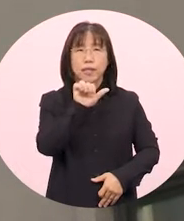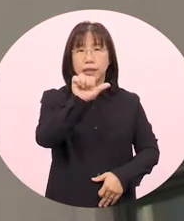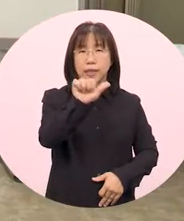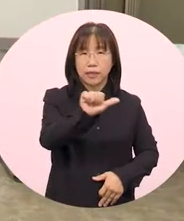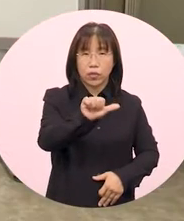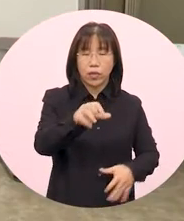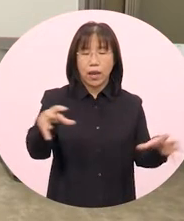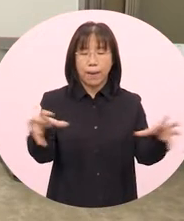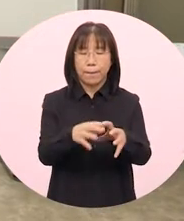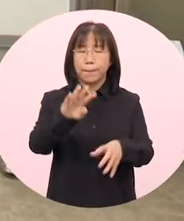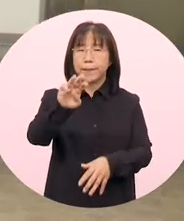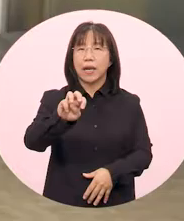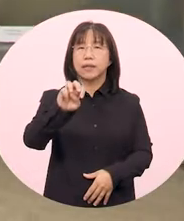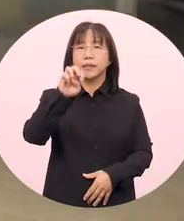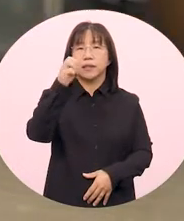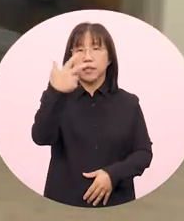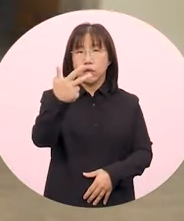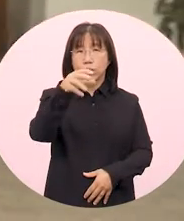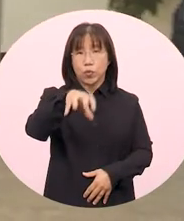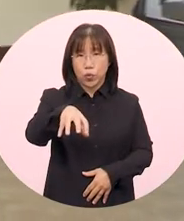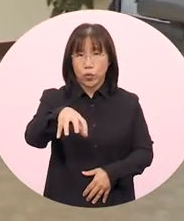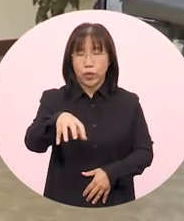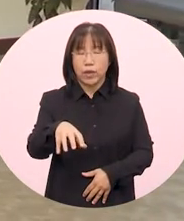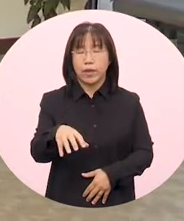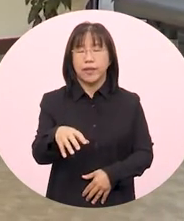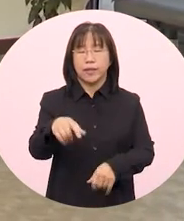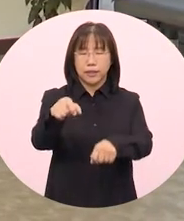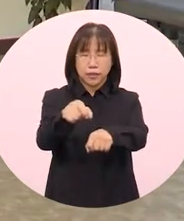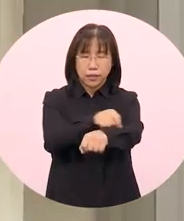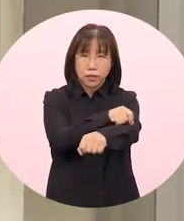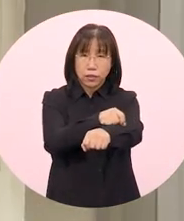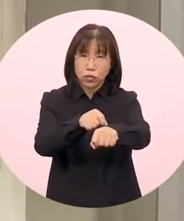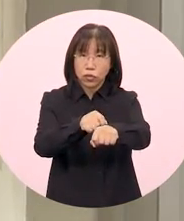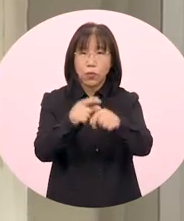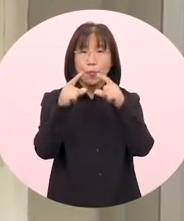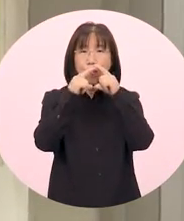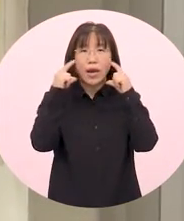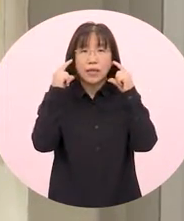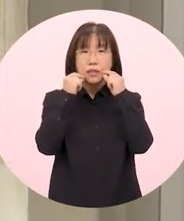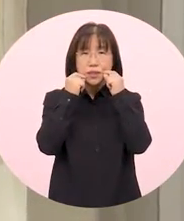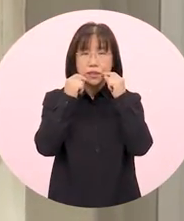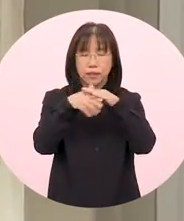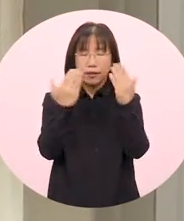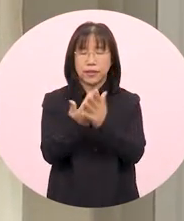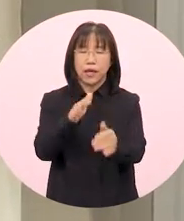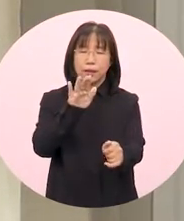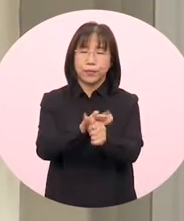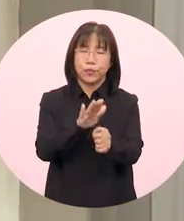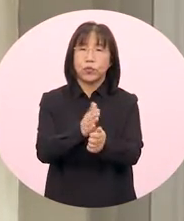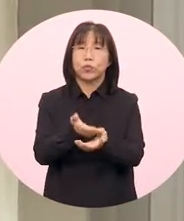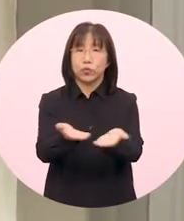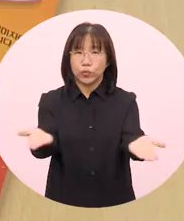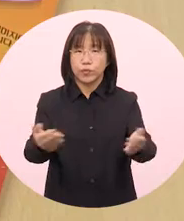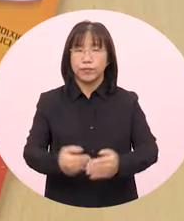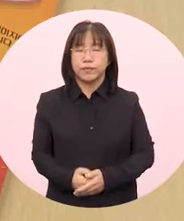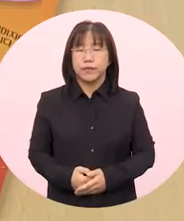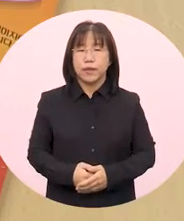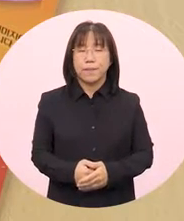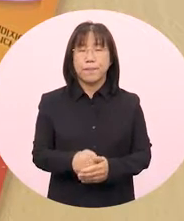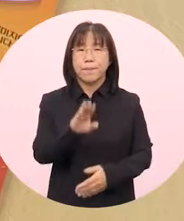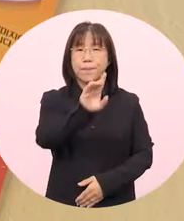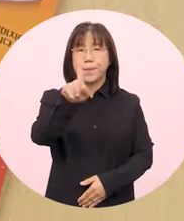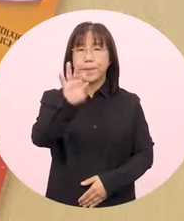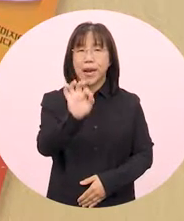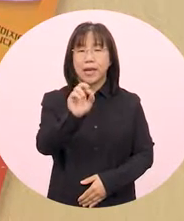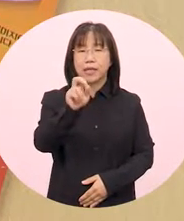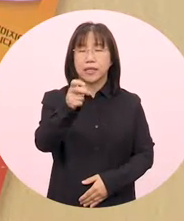등 모두 47곳에 특수습식 원단으로 제작한 마스크를 지원하고 배포했습니다. 제공되는